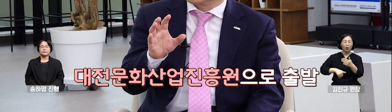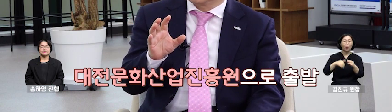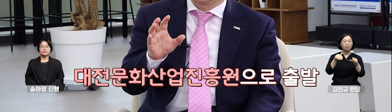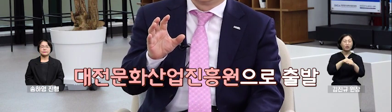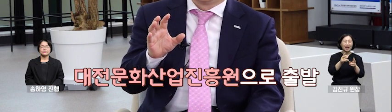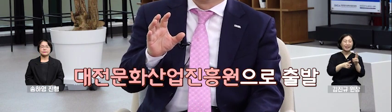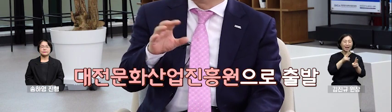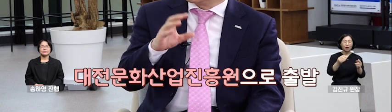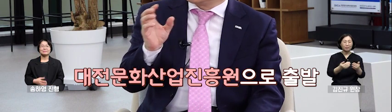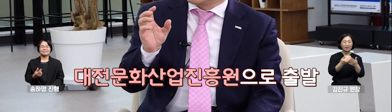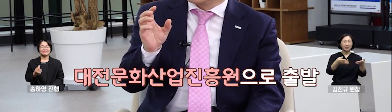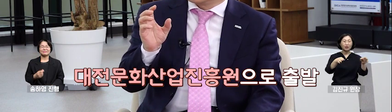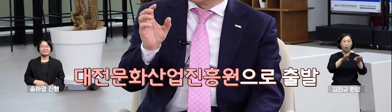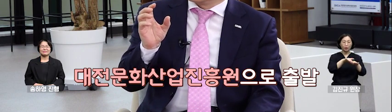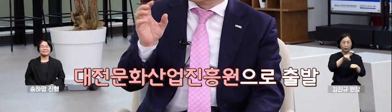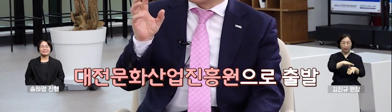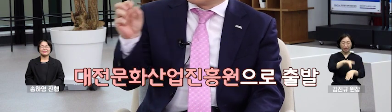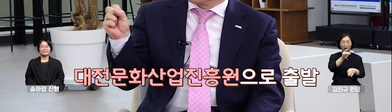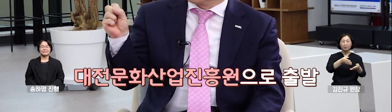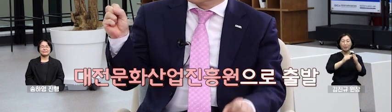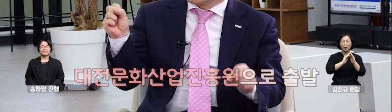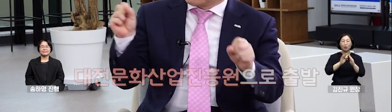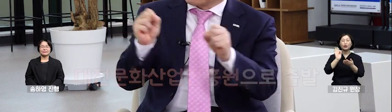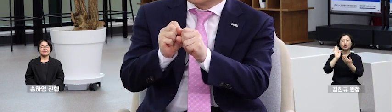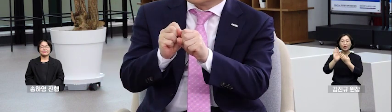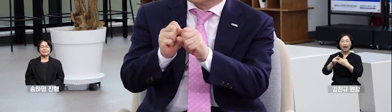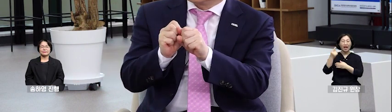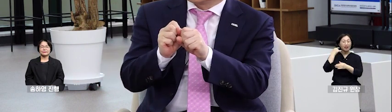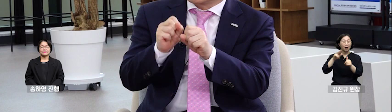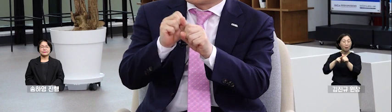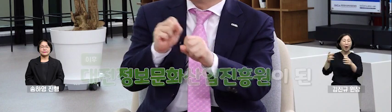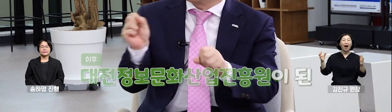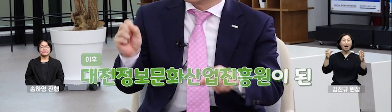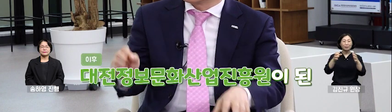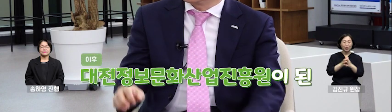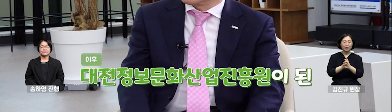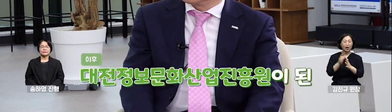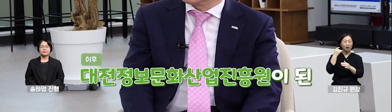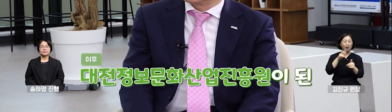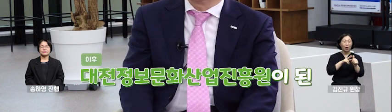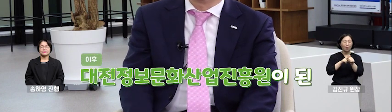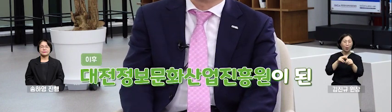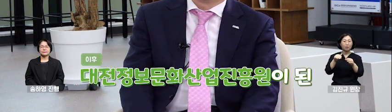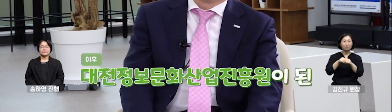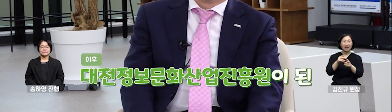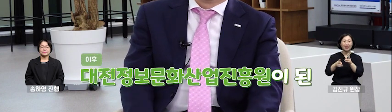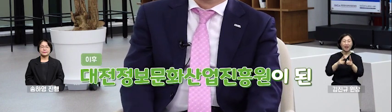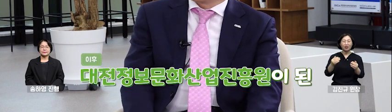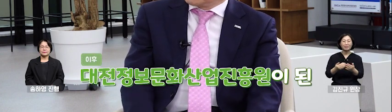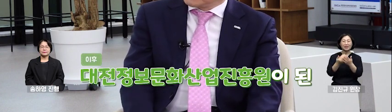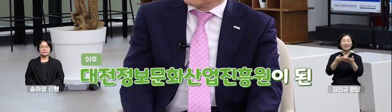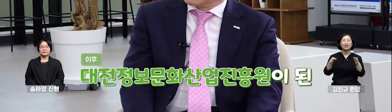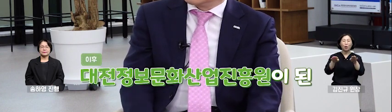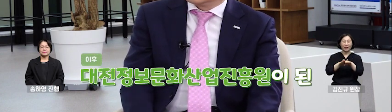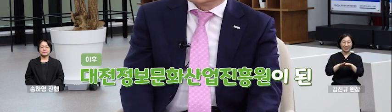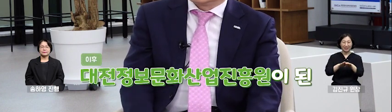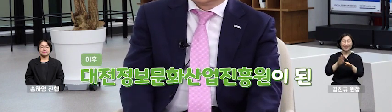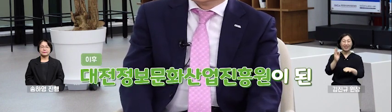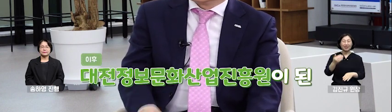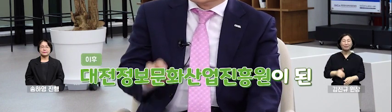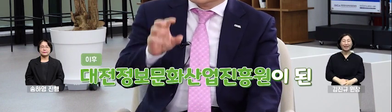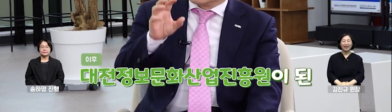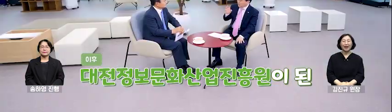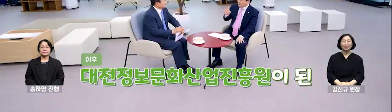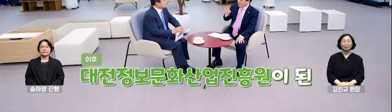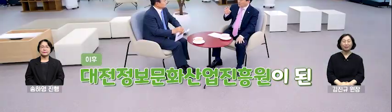출발을 했구요 그리고 그 이후 레 이제 정보가 합쳐서 이제 정보 구나 산업체의 원인 했는데 좀 설명 드리면 었는데